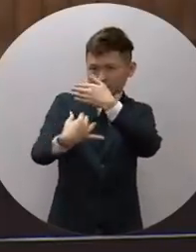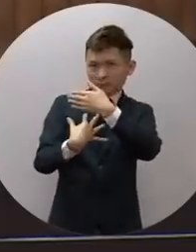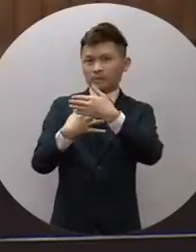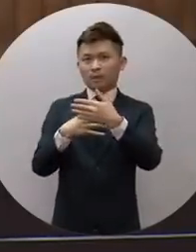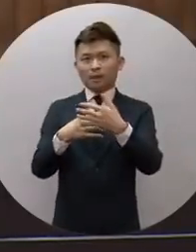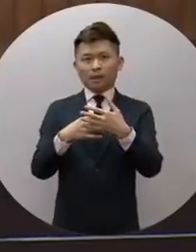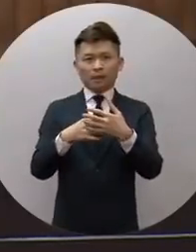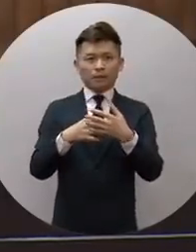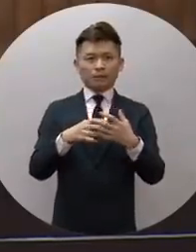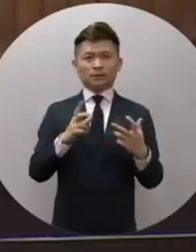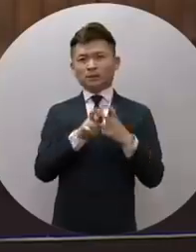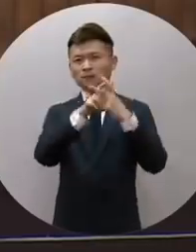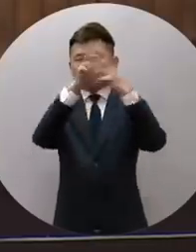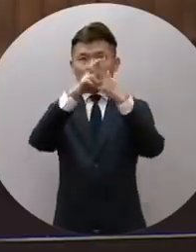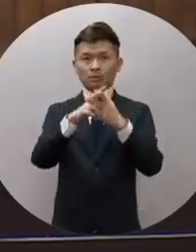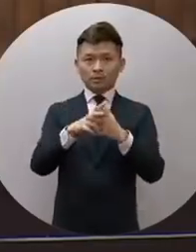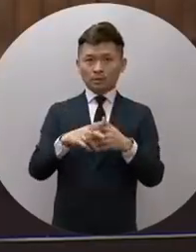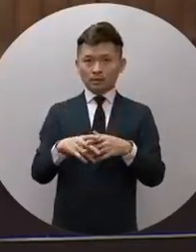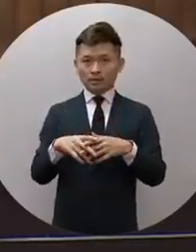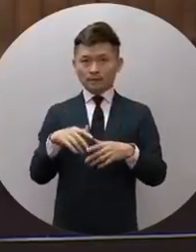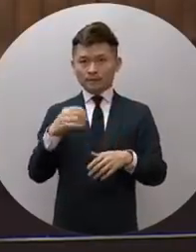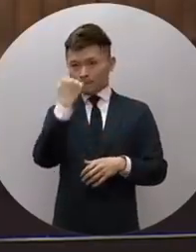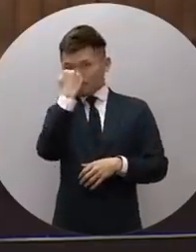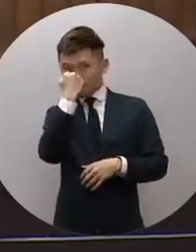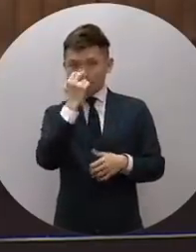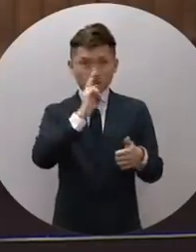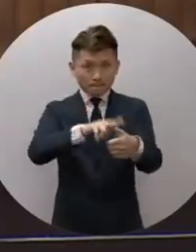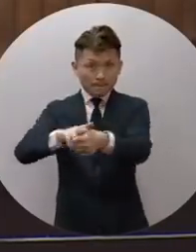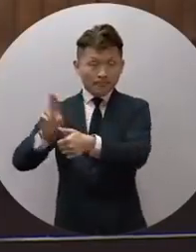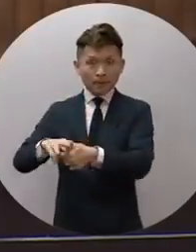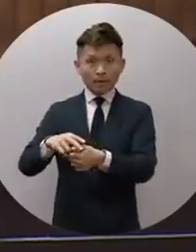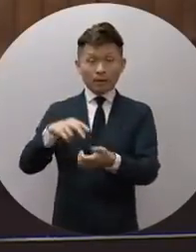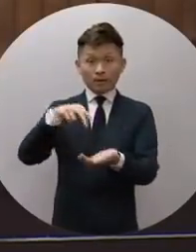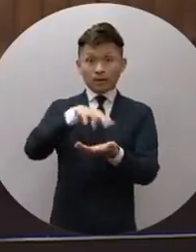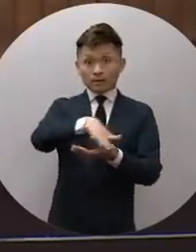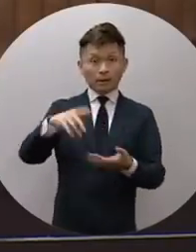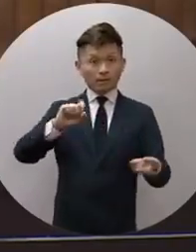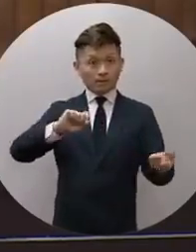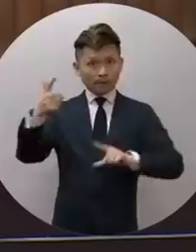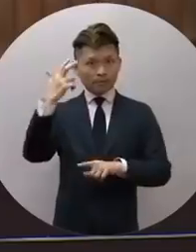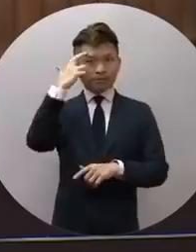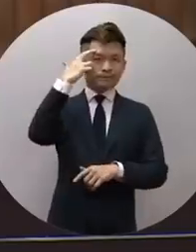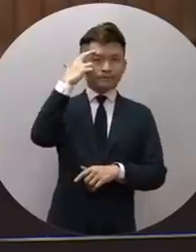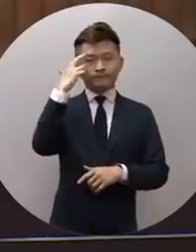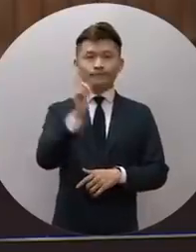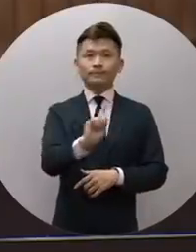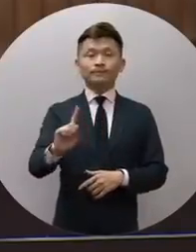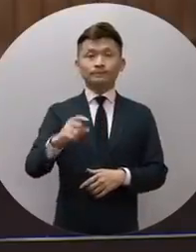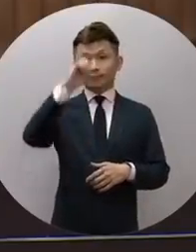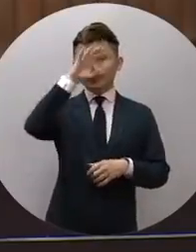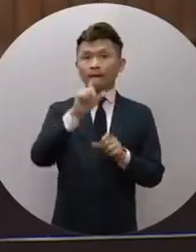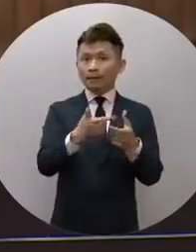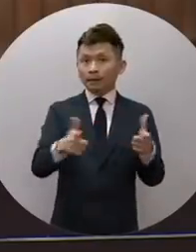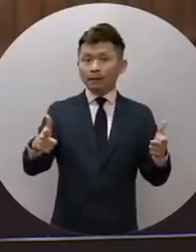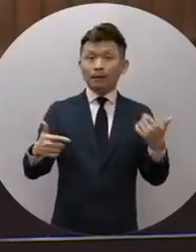公决，不公平的奥布，或因既有立场偏见仇视，不论任何党任